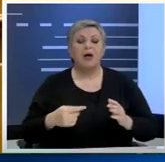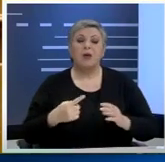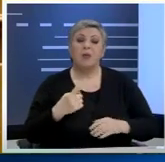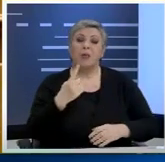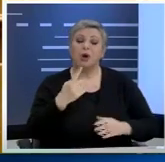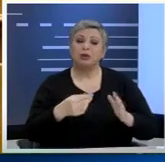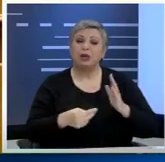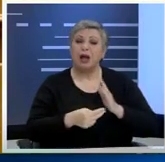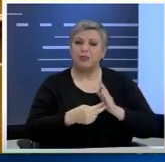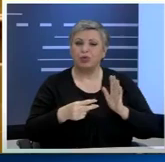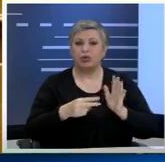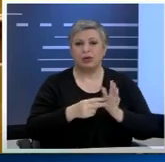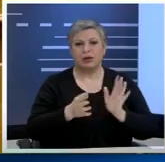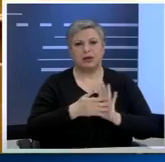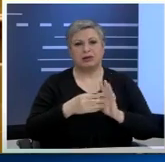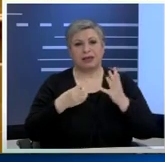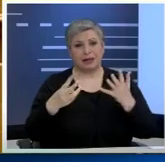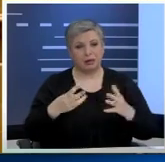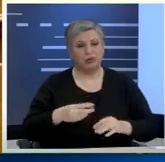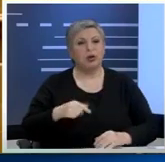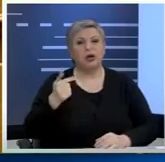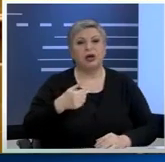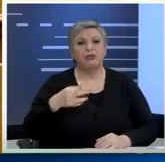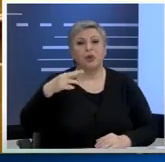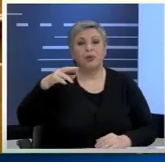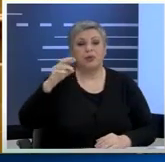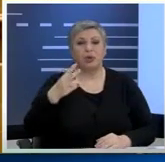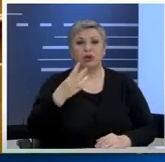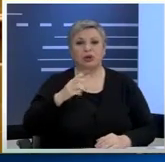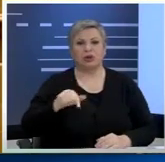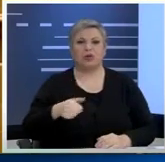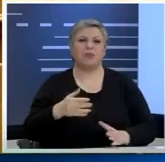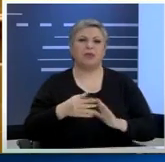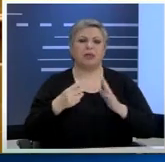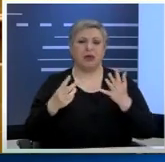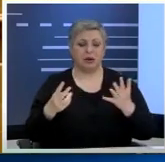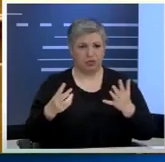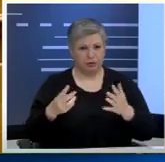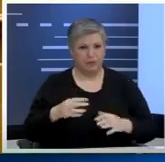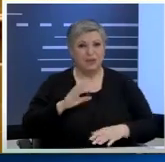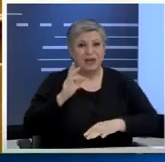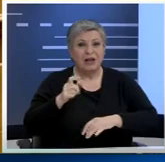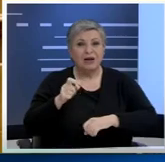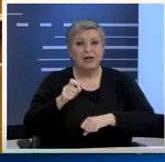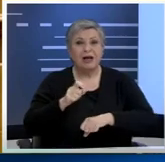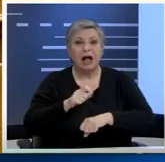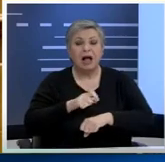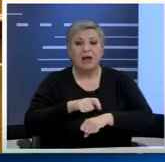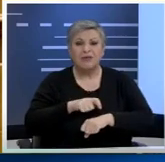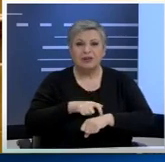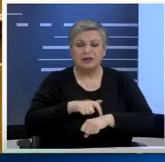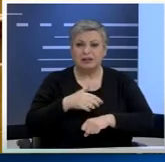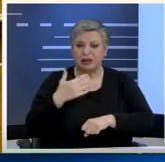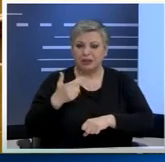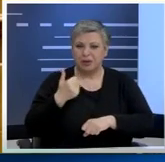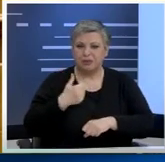δεκαετές επιτόκιο αναφοράς ήταν στο 3,8%. Όμως είναι τα σημερινά επιτόκια δανεισμού απαγορευτικά διατηρούν